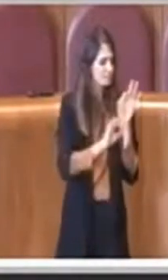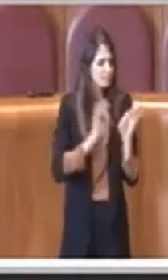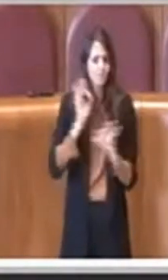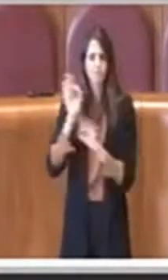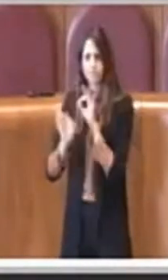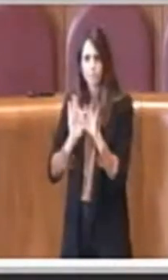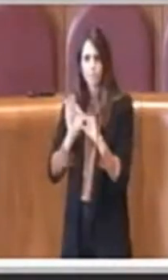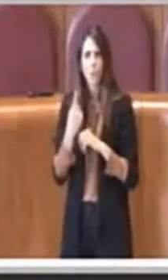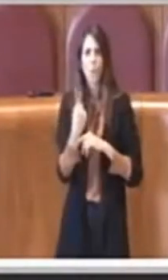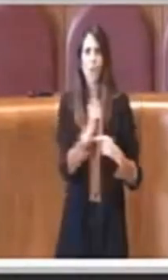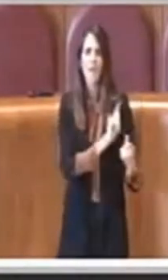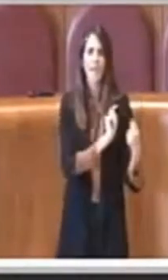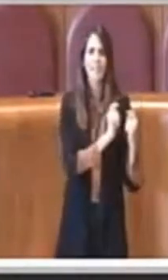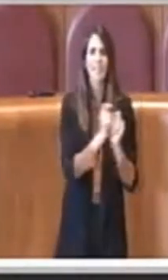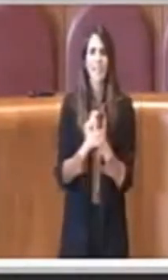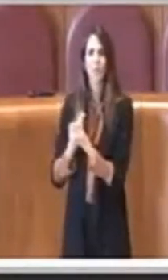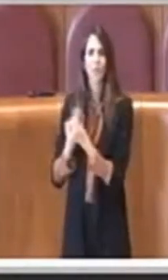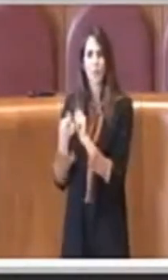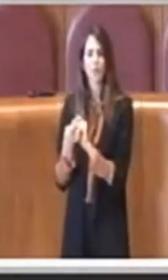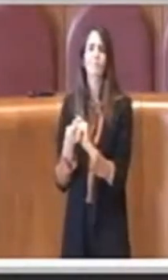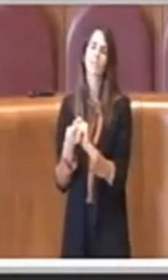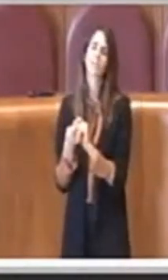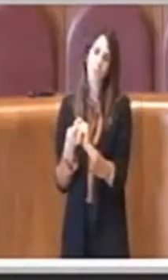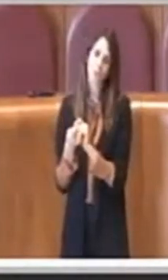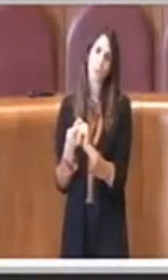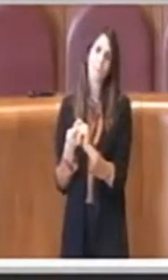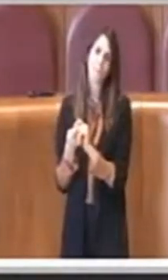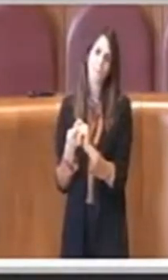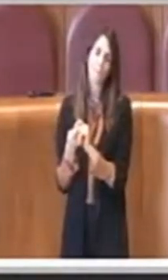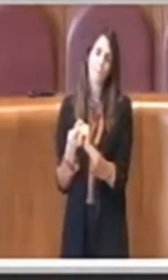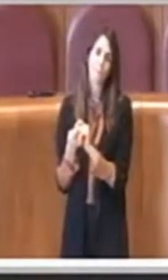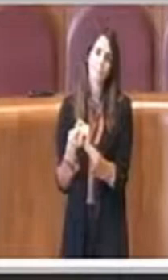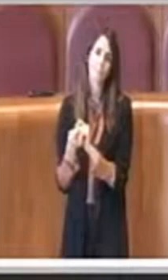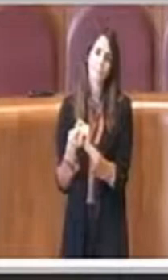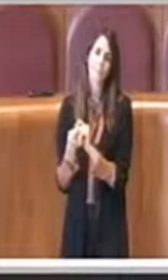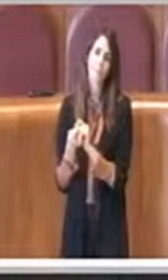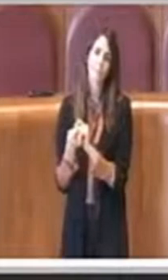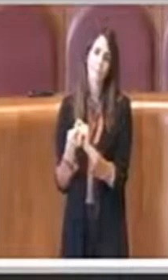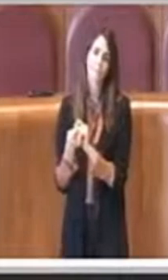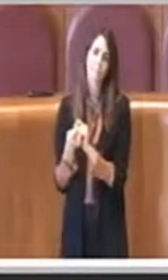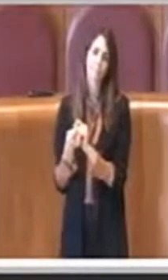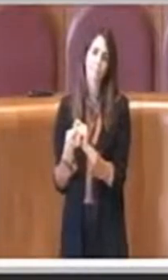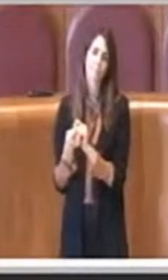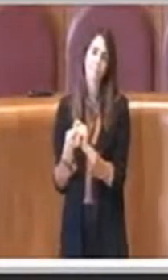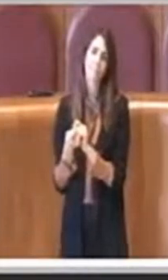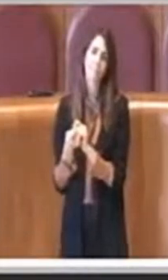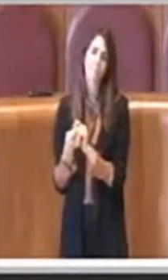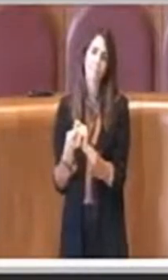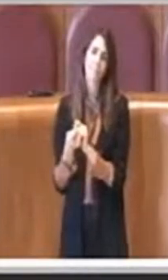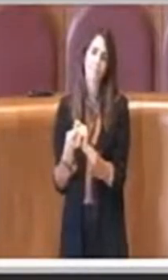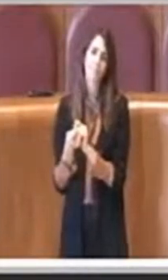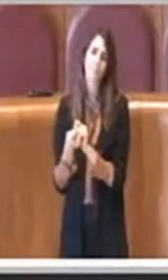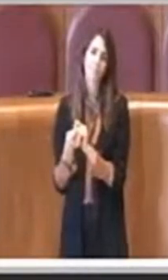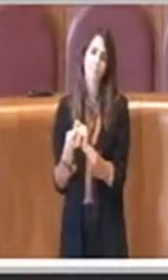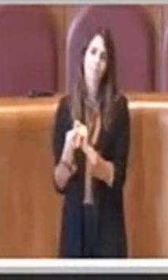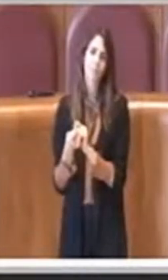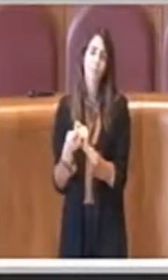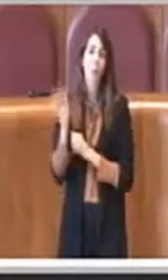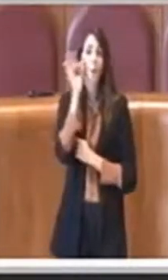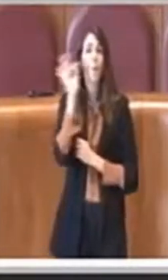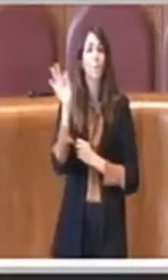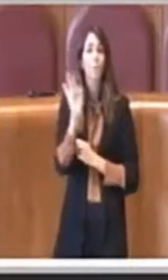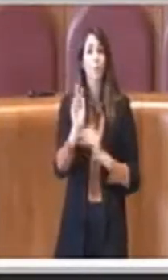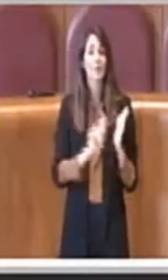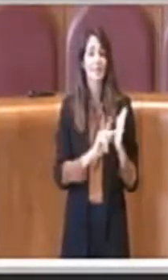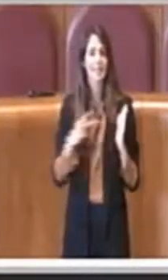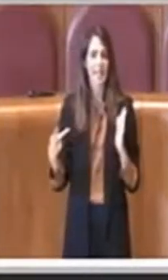di una trasformazione di questi impianti, cosa che sicuramente questa questione dal punto di vista tecnico,